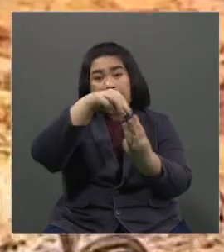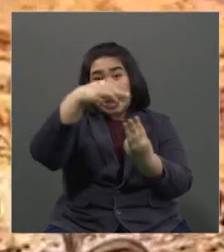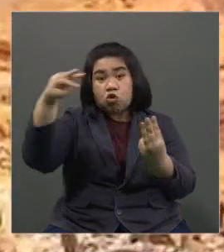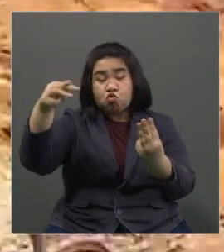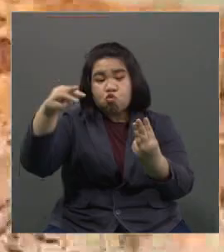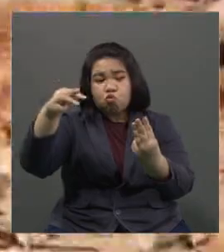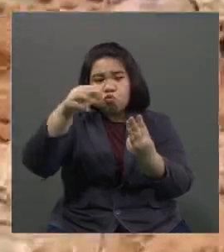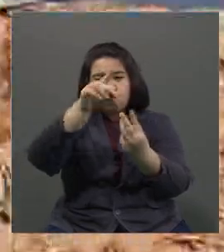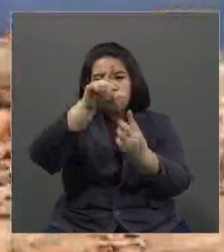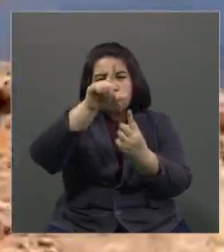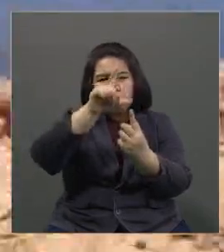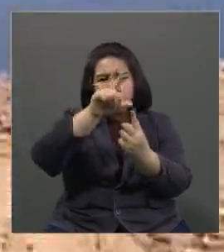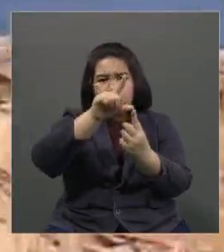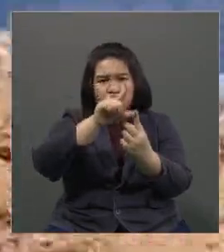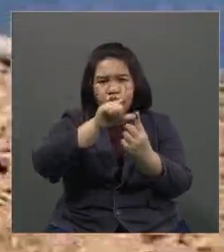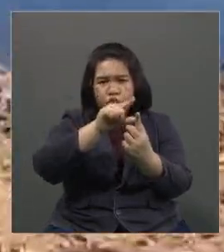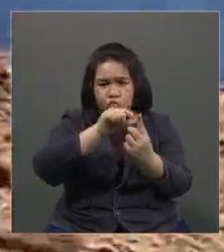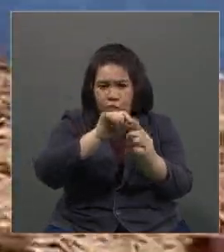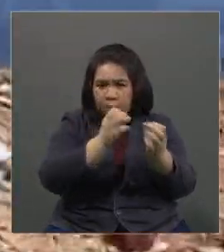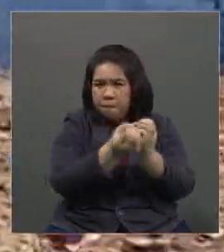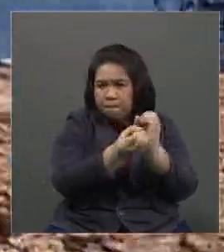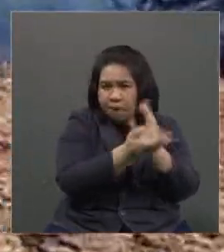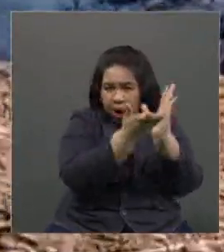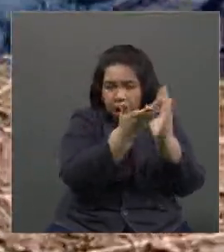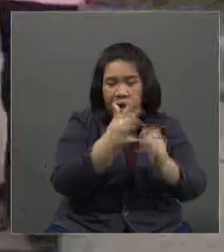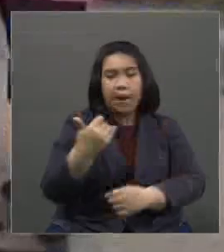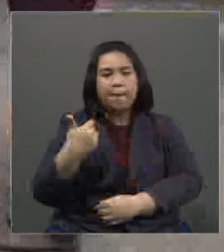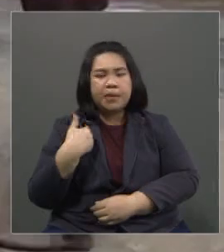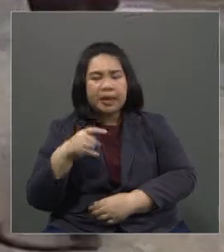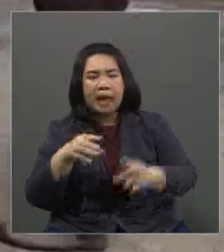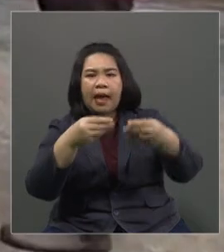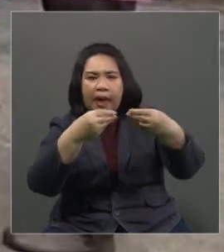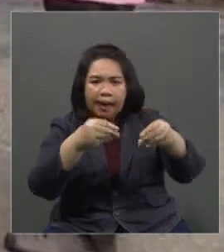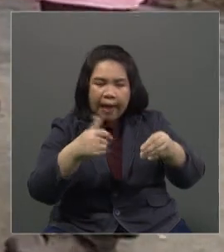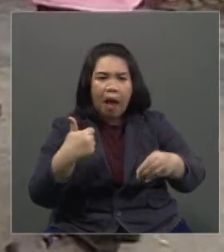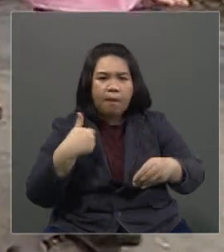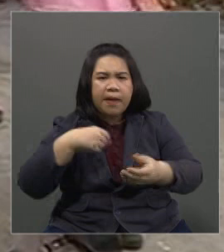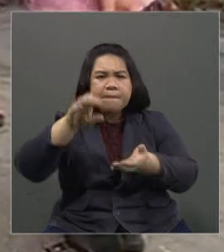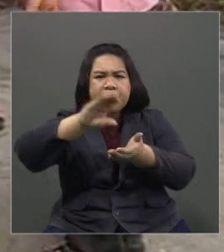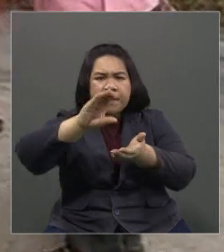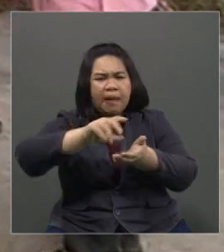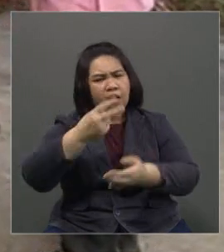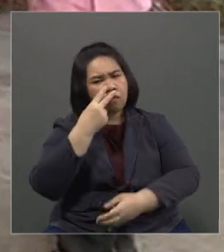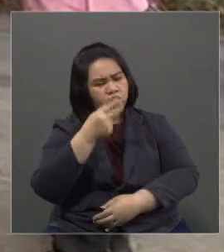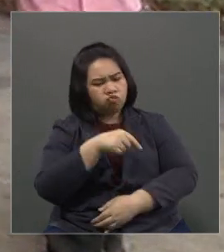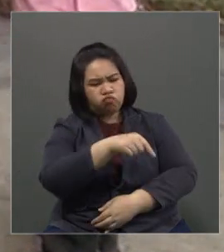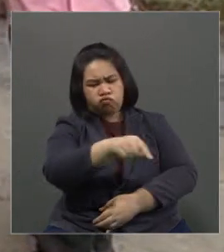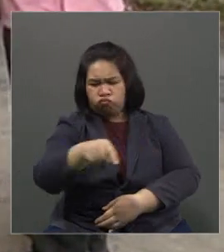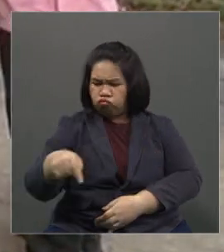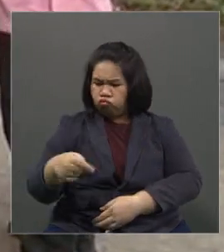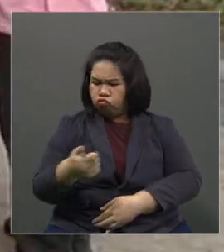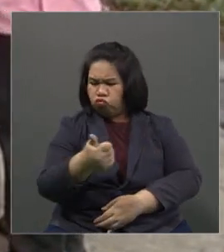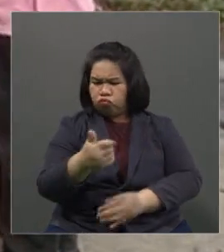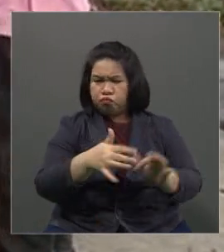ระเบิดใกล้กันเนี่ยเขไปพบขวดแก้วบรรจุอลูมิเนียมมีพาวเดอร์ซึ่งไม่เคยมีปรากฏในบริเวณโกดังมา